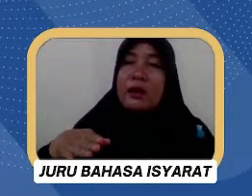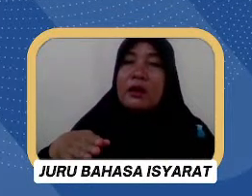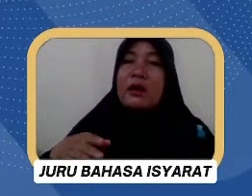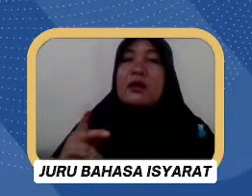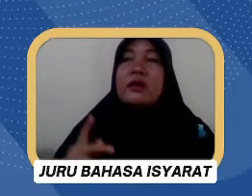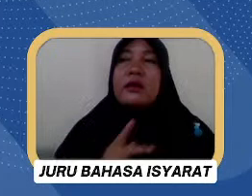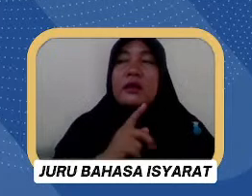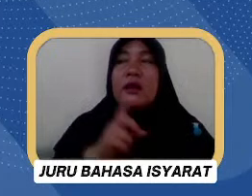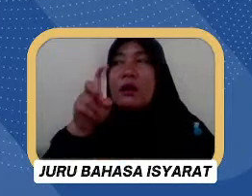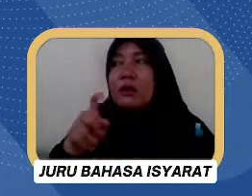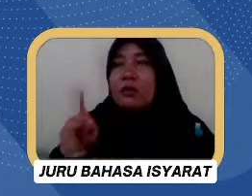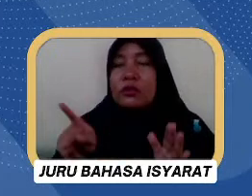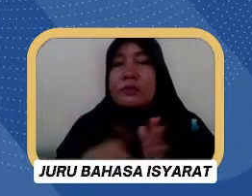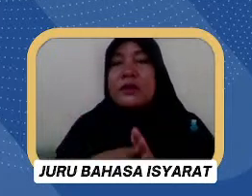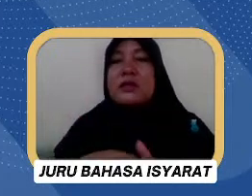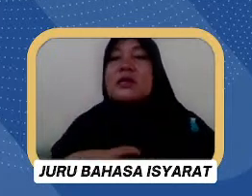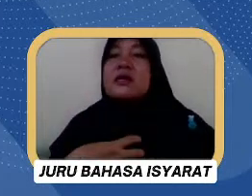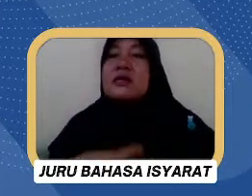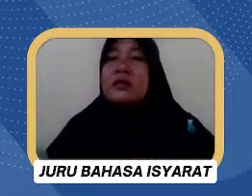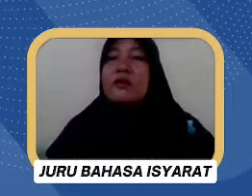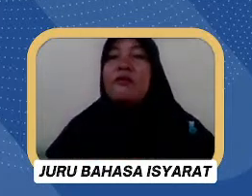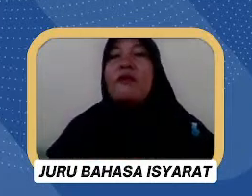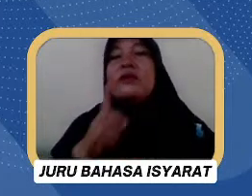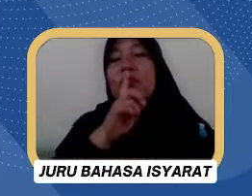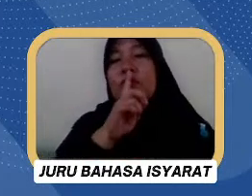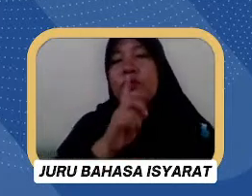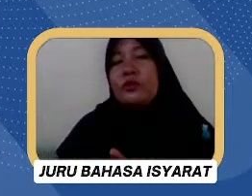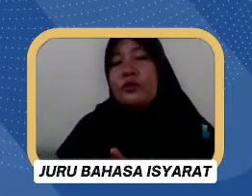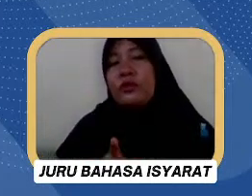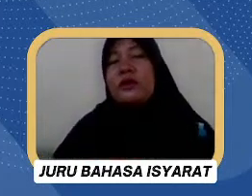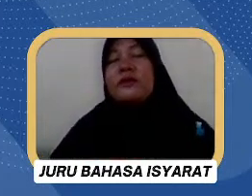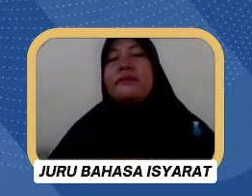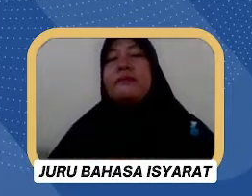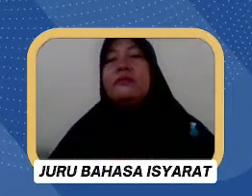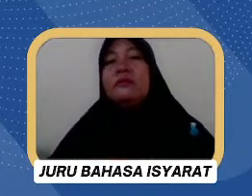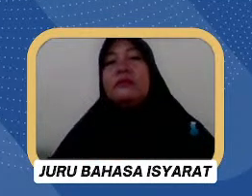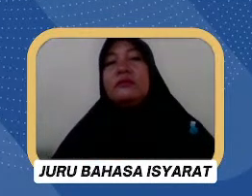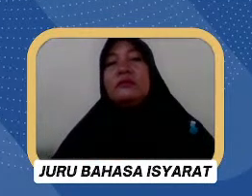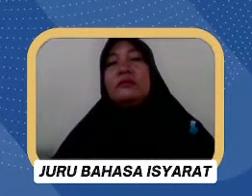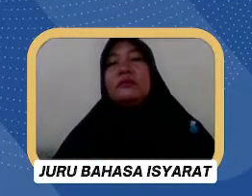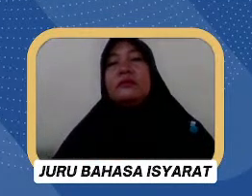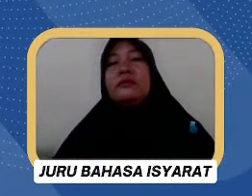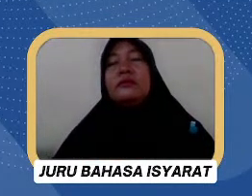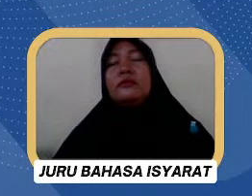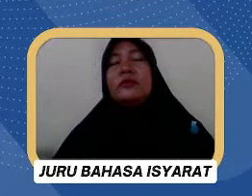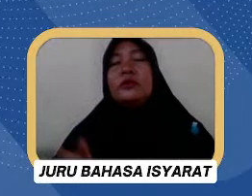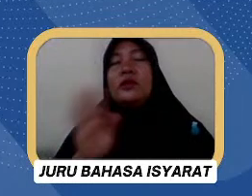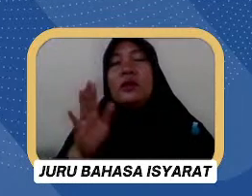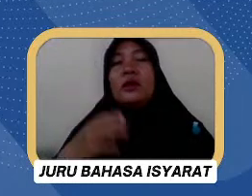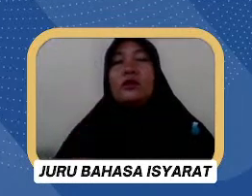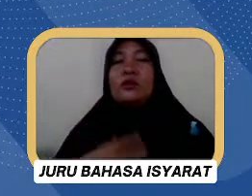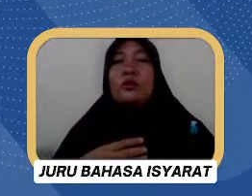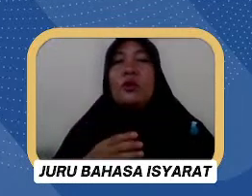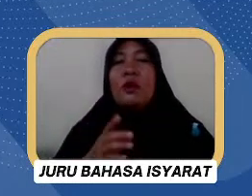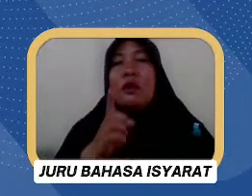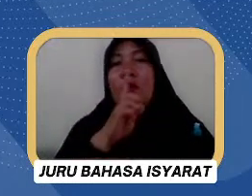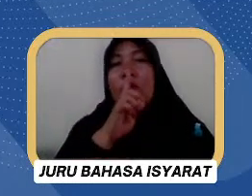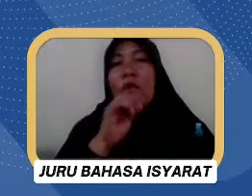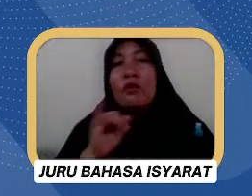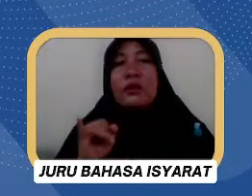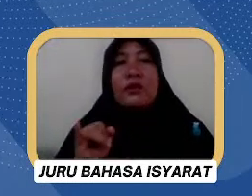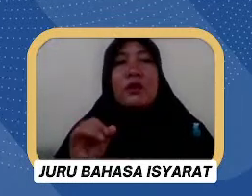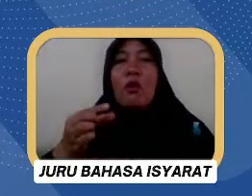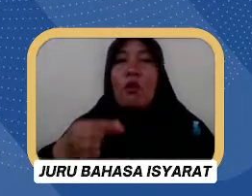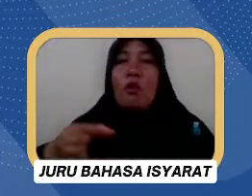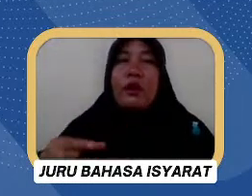penting di etika digital. Sehingga tidak membohongi orang di digital dengan alasan enggak